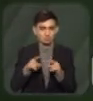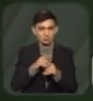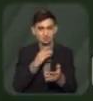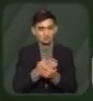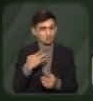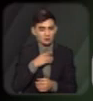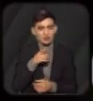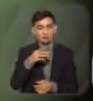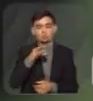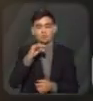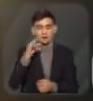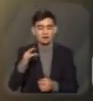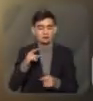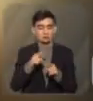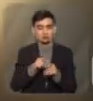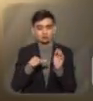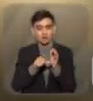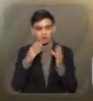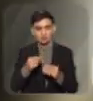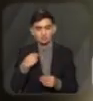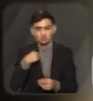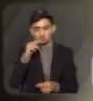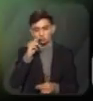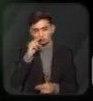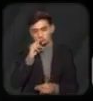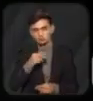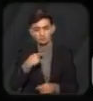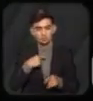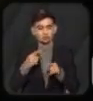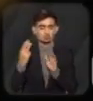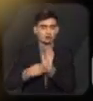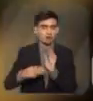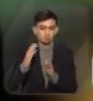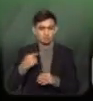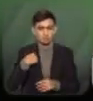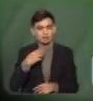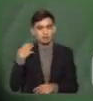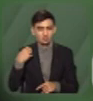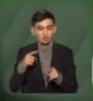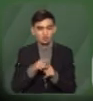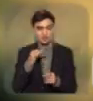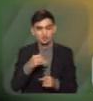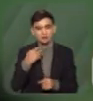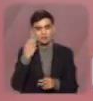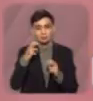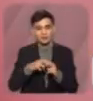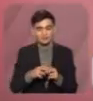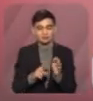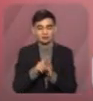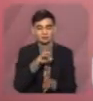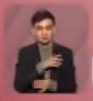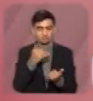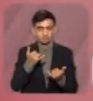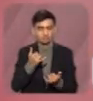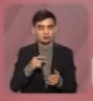Жүргізушілер тауарды 6 күн кешіктіргеніміз үшін айыппұл арқалайтын болдық деп күйінеді. Ал тексеріс жұмыстары тек бүгін түс ауа басталған. Әзірге олардың